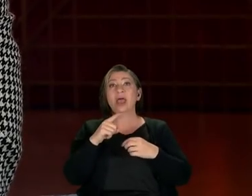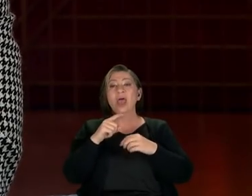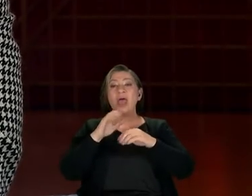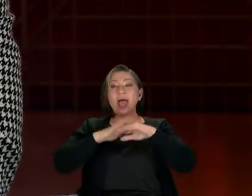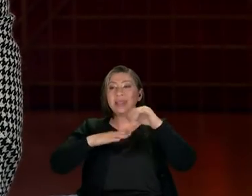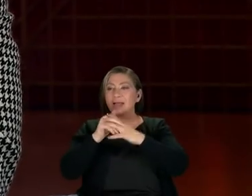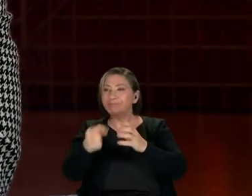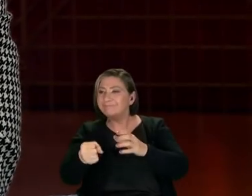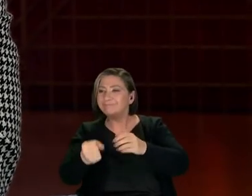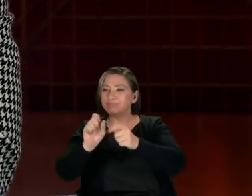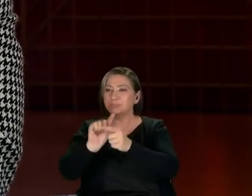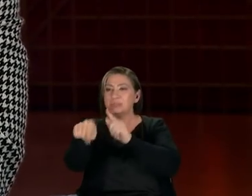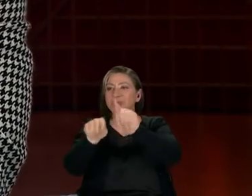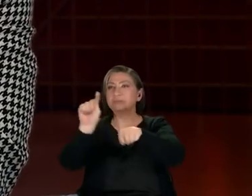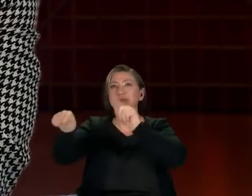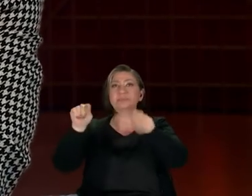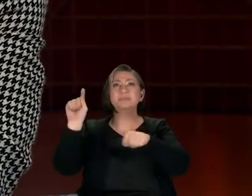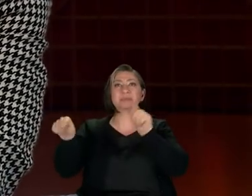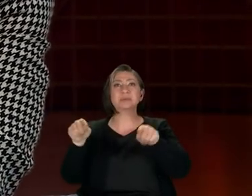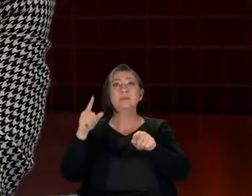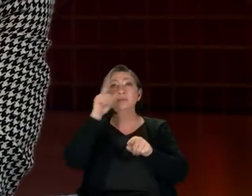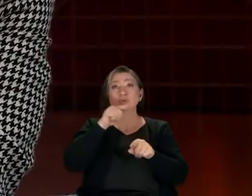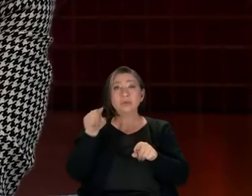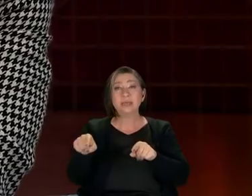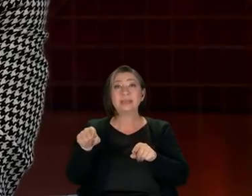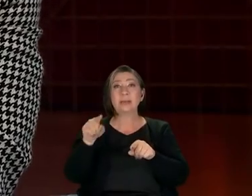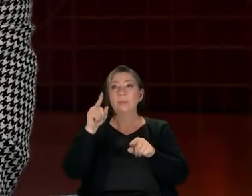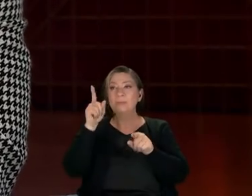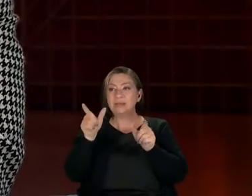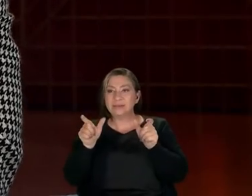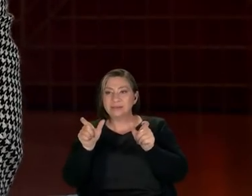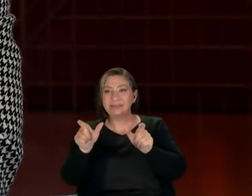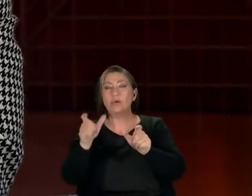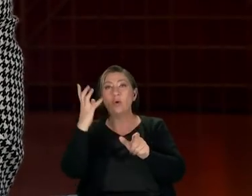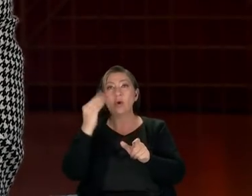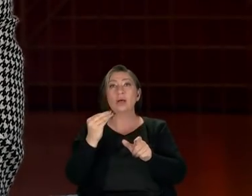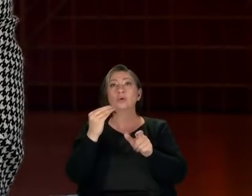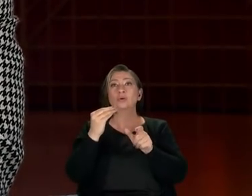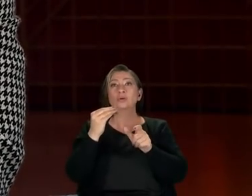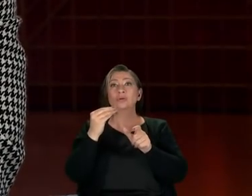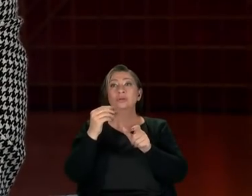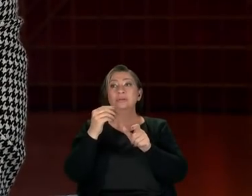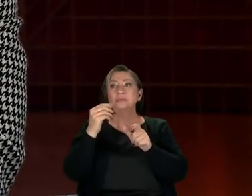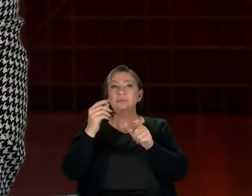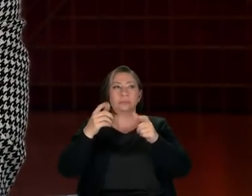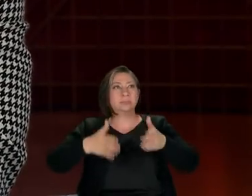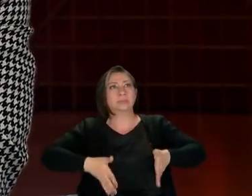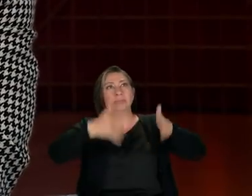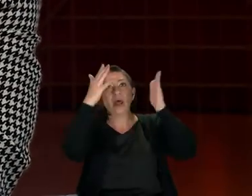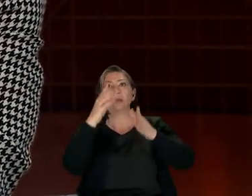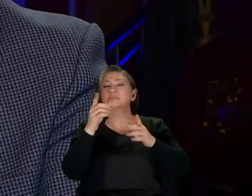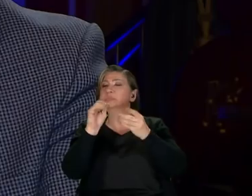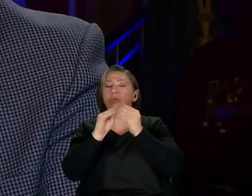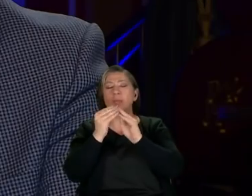elden ele geçen bir virüs. Dolayısıyla bir karantina alanı olarak kullanılmasında bir yurdun aslında temel bir sakınca yok.